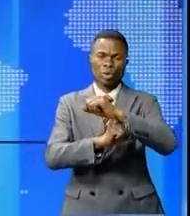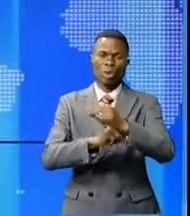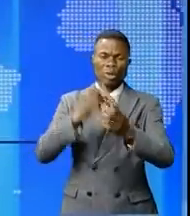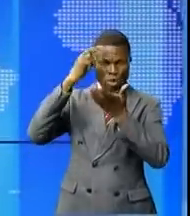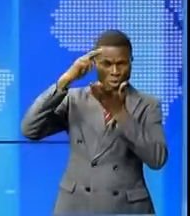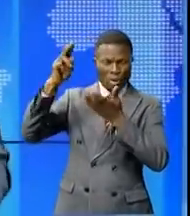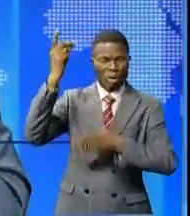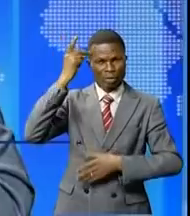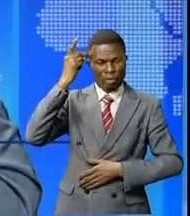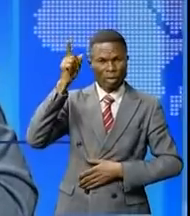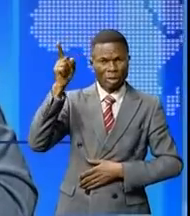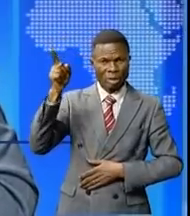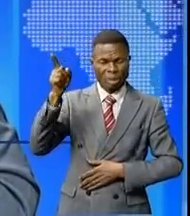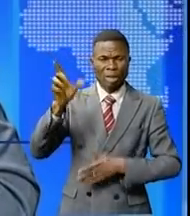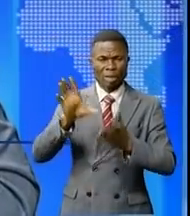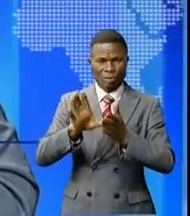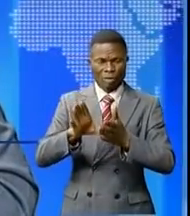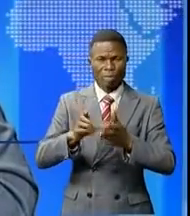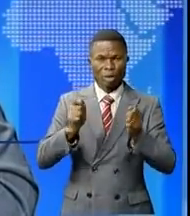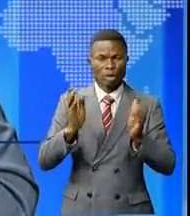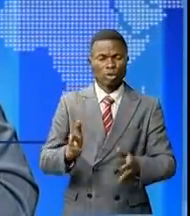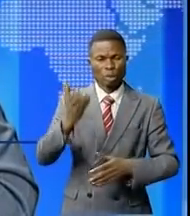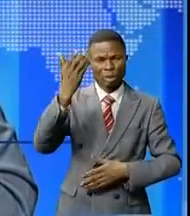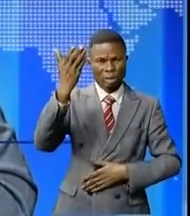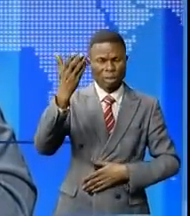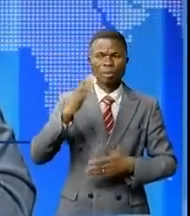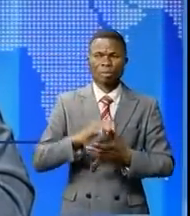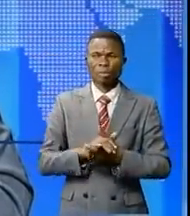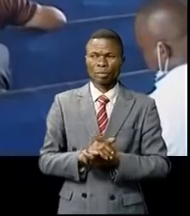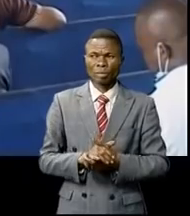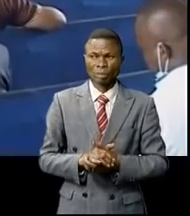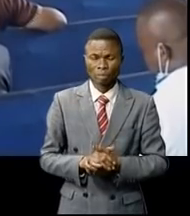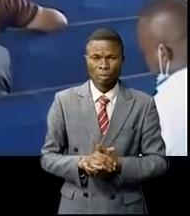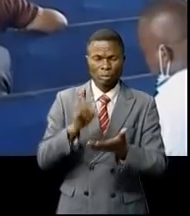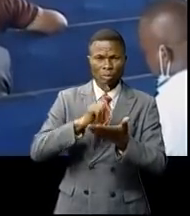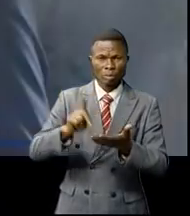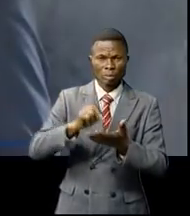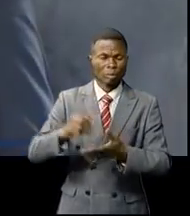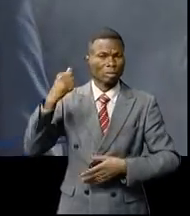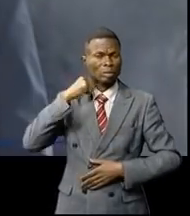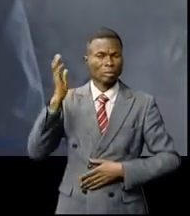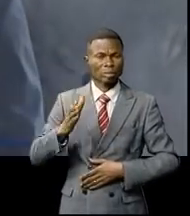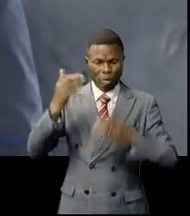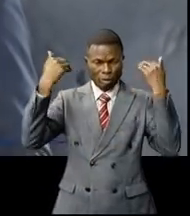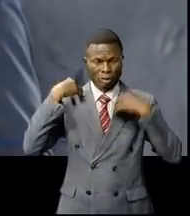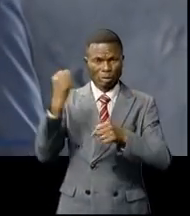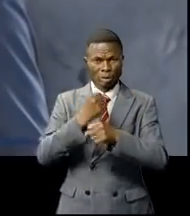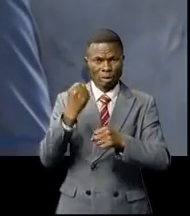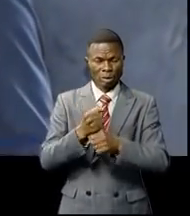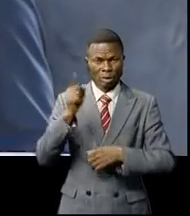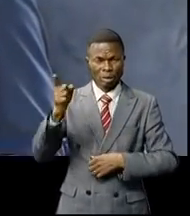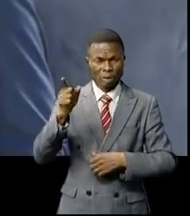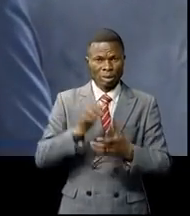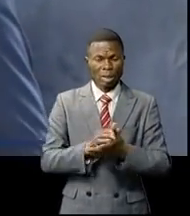de kinshasa reportage au des pandas cette dissertation doctorale le cirque des travaux ils ont 7 h en bout et